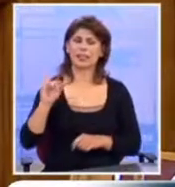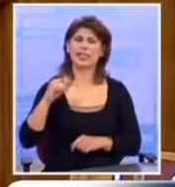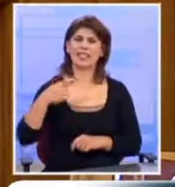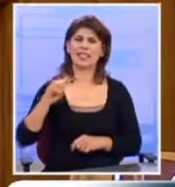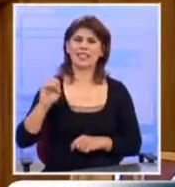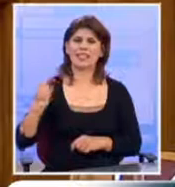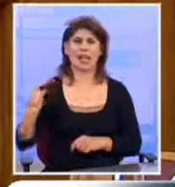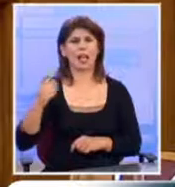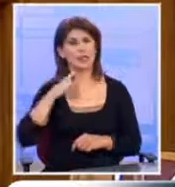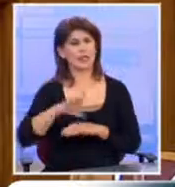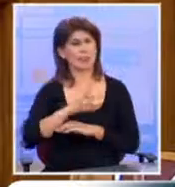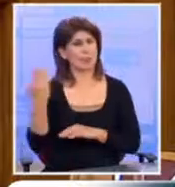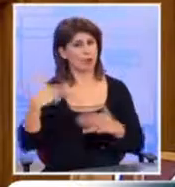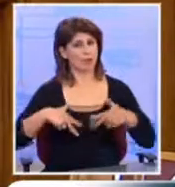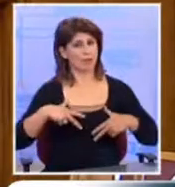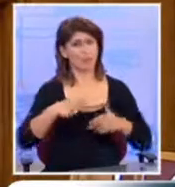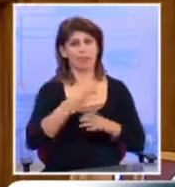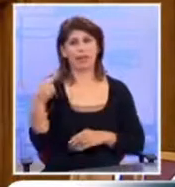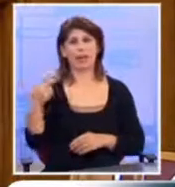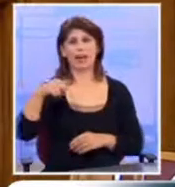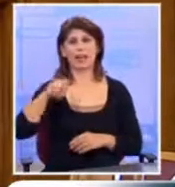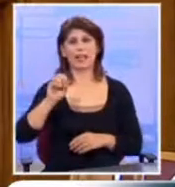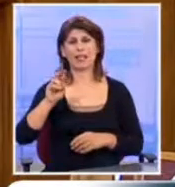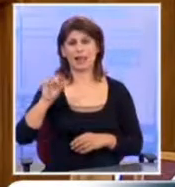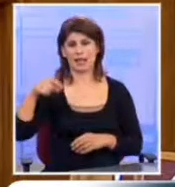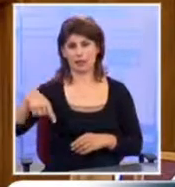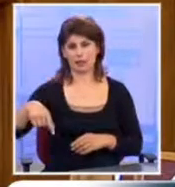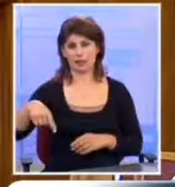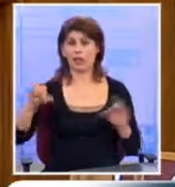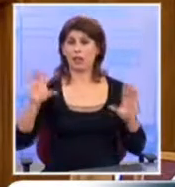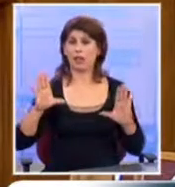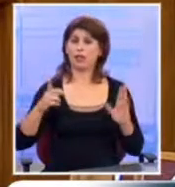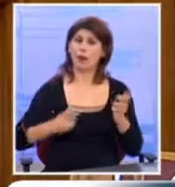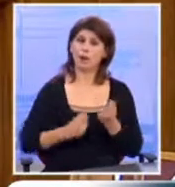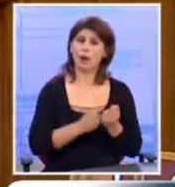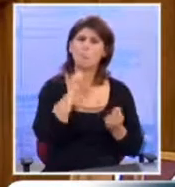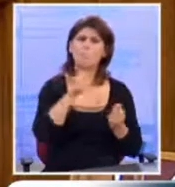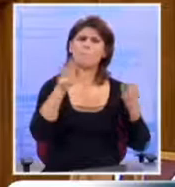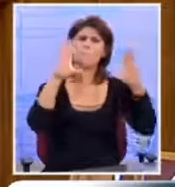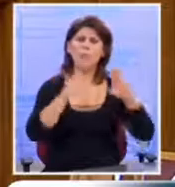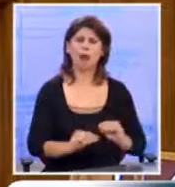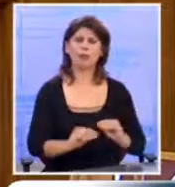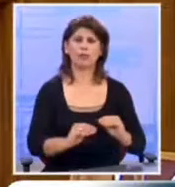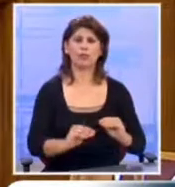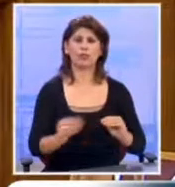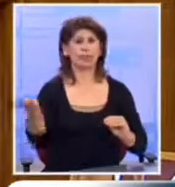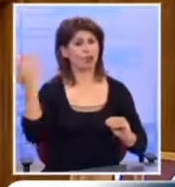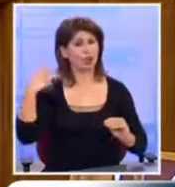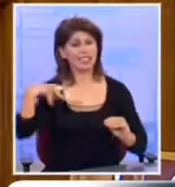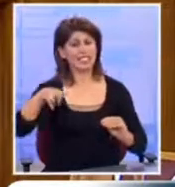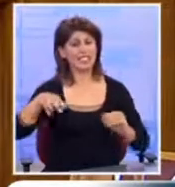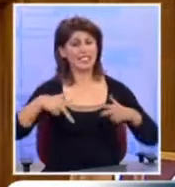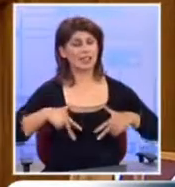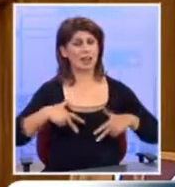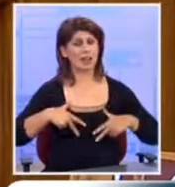για την ΕΡΙΤ. Επίσης, κανείς δεν υποστήριξε το μαύρο που πραξικοπηματικά επέβαλε η τότε